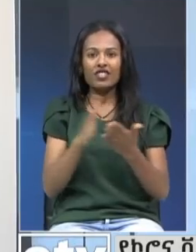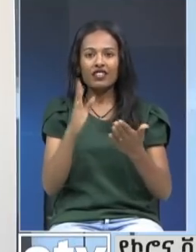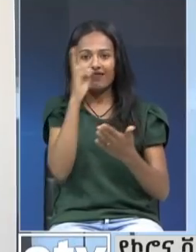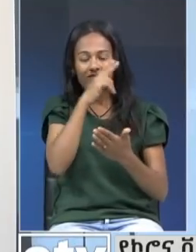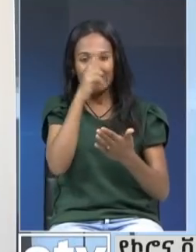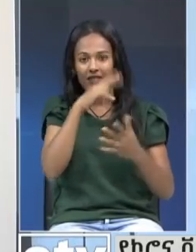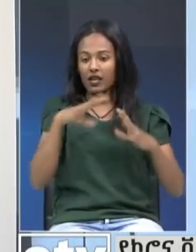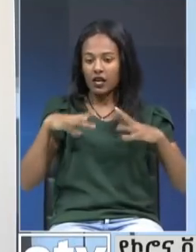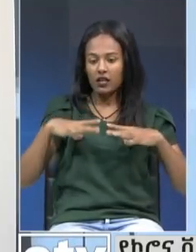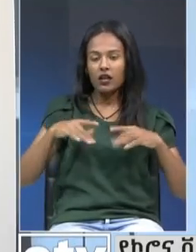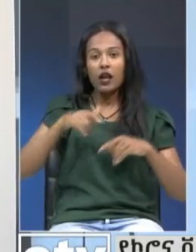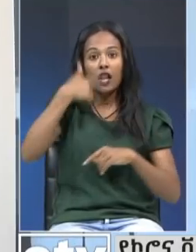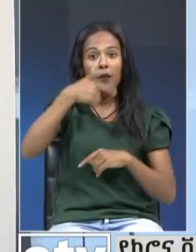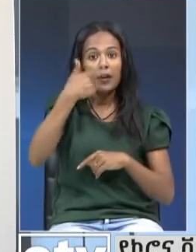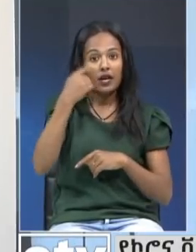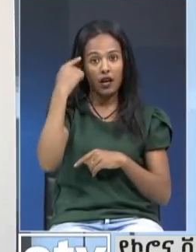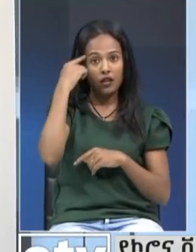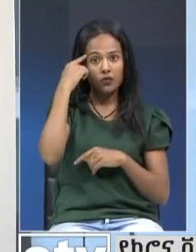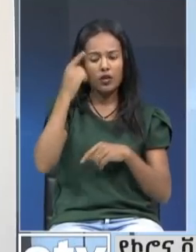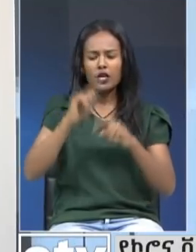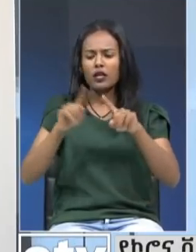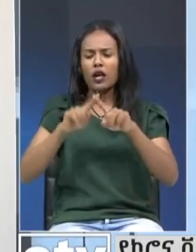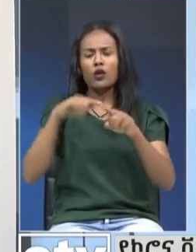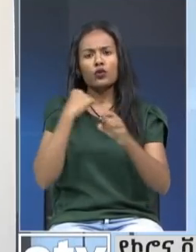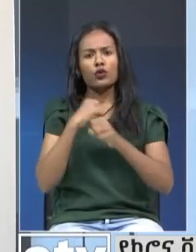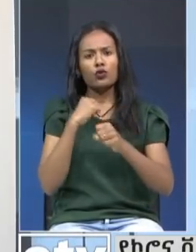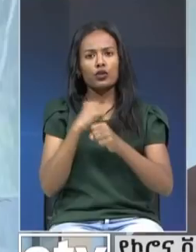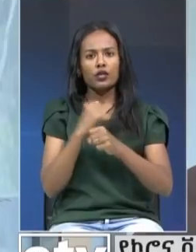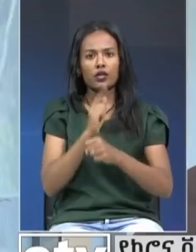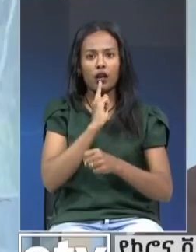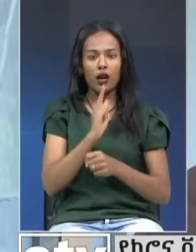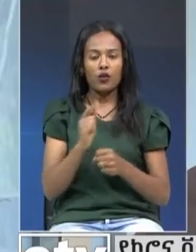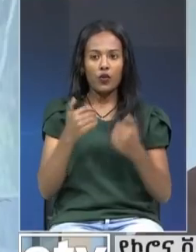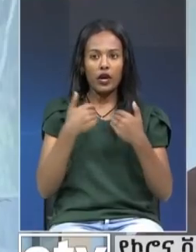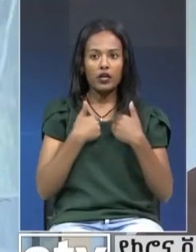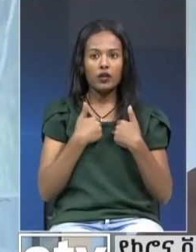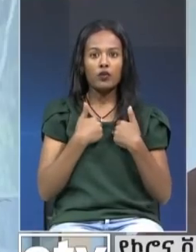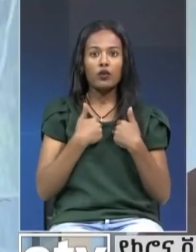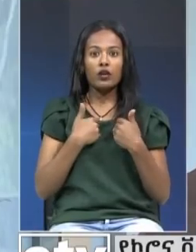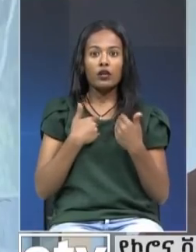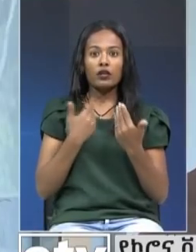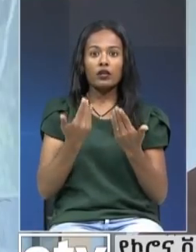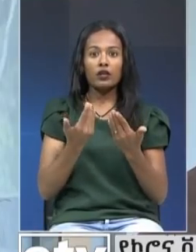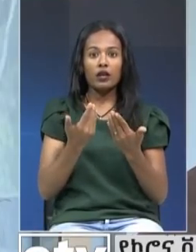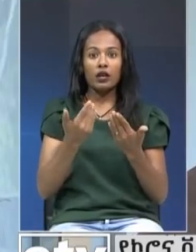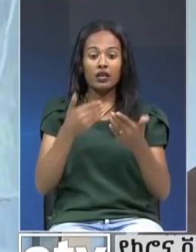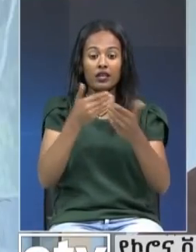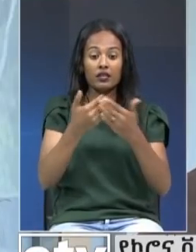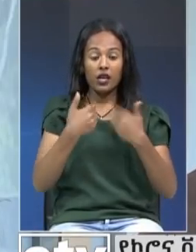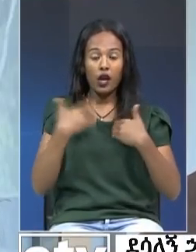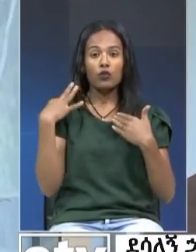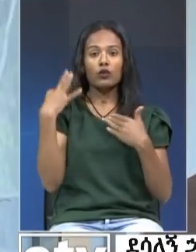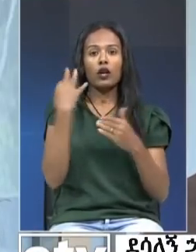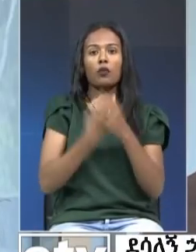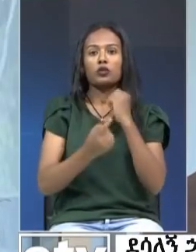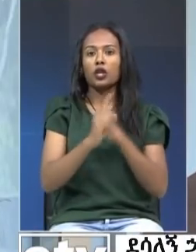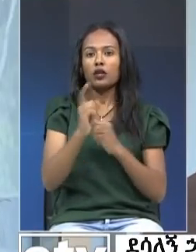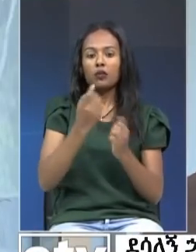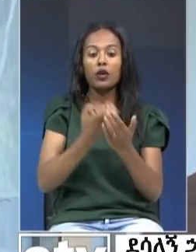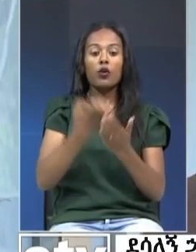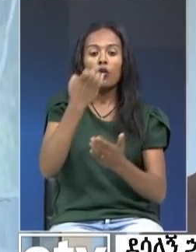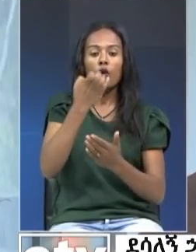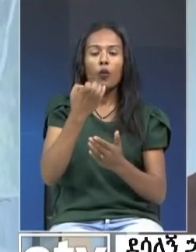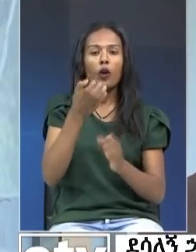ለመንገር አስበን የተለያዩ ስራዎችን እየሰራን ነው። እየደረሰ ያለው ችግር የጤና ብቻ አይደለም። ኢኮኖሚያዊ